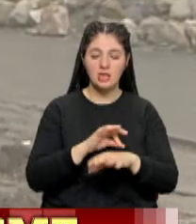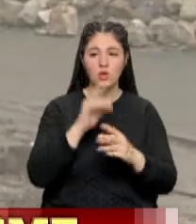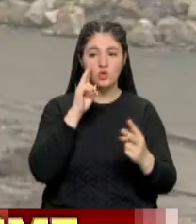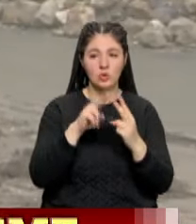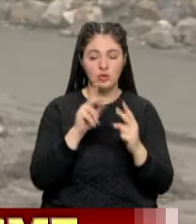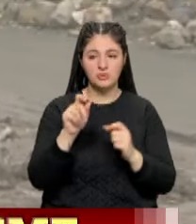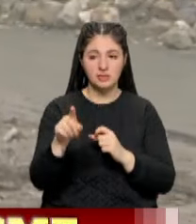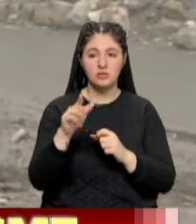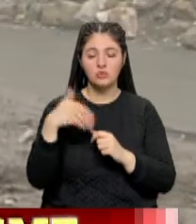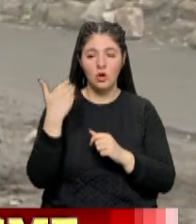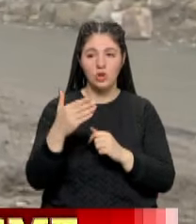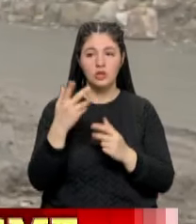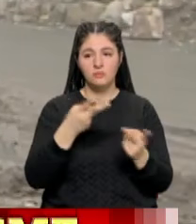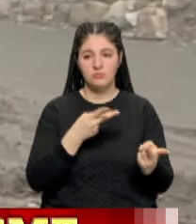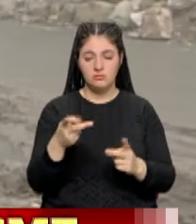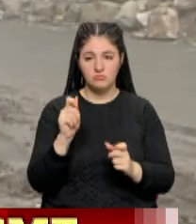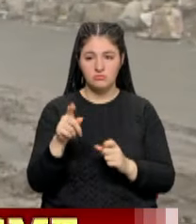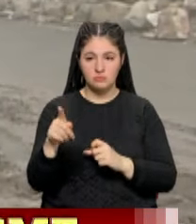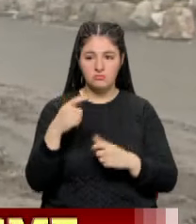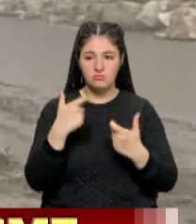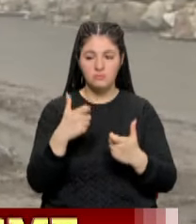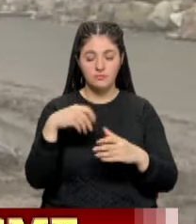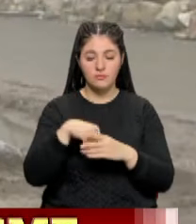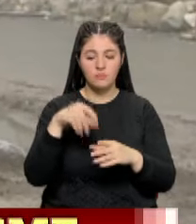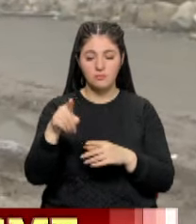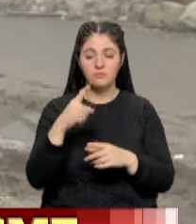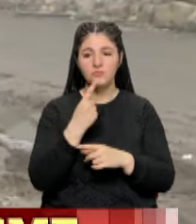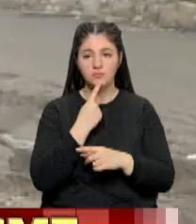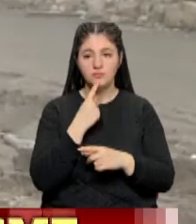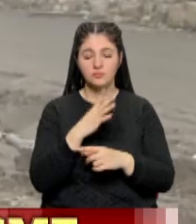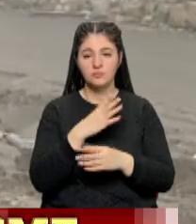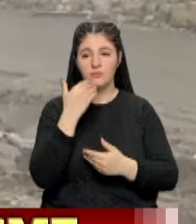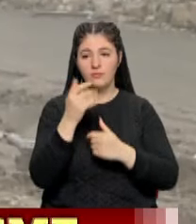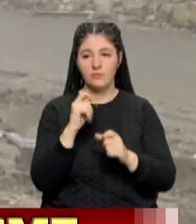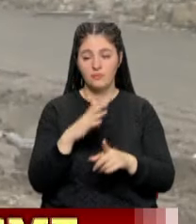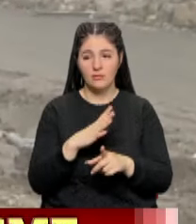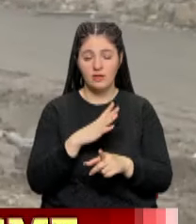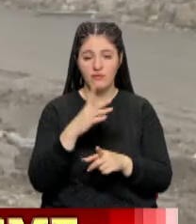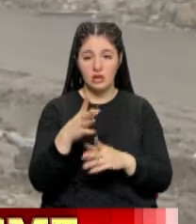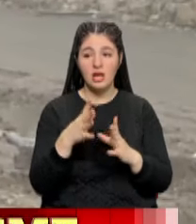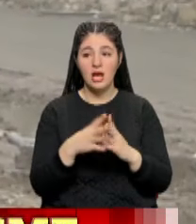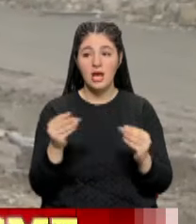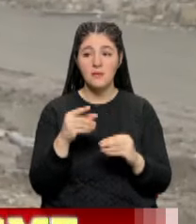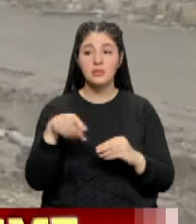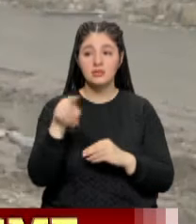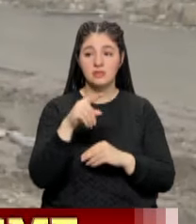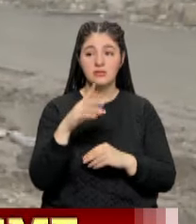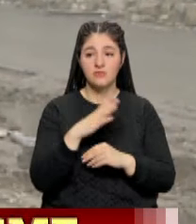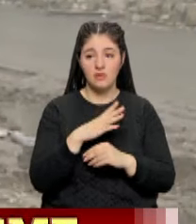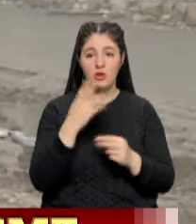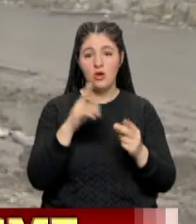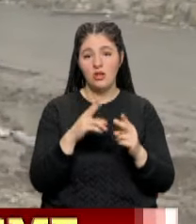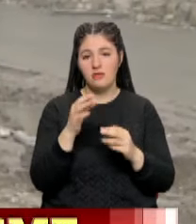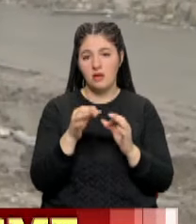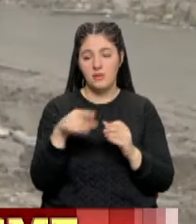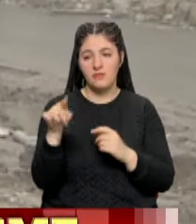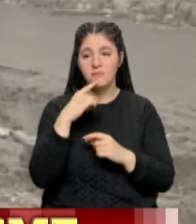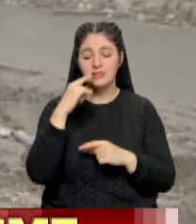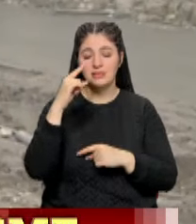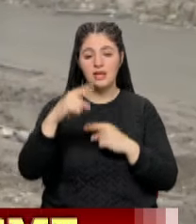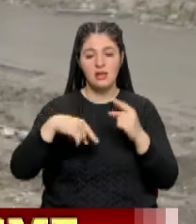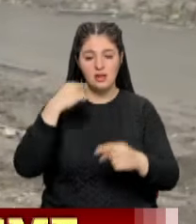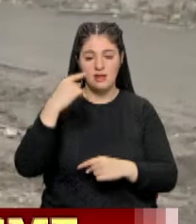görüştük sizinle. Sonrasında da ağırladık. Hatay için sizde sözünüz var, anlatmak istedikleriniz var, kayıplarınız var. Bir yıl